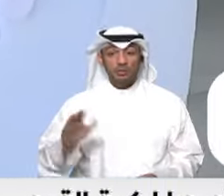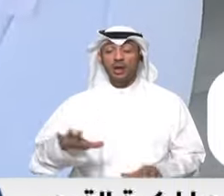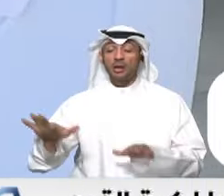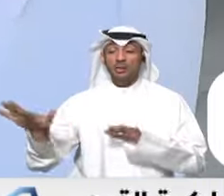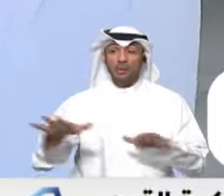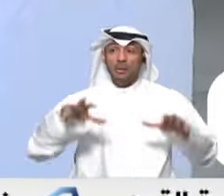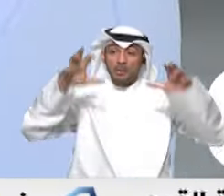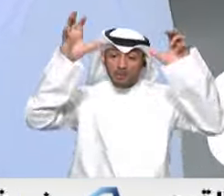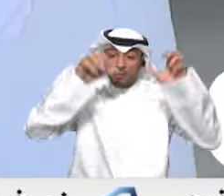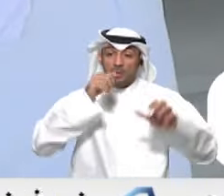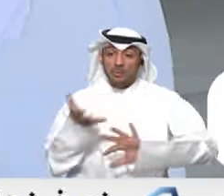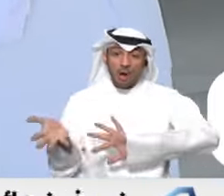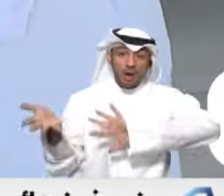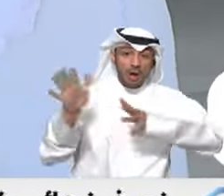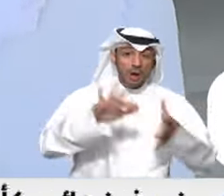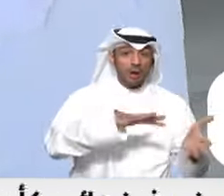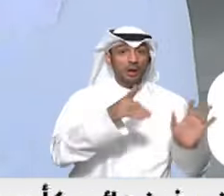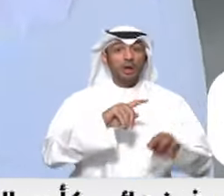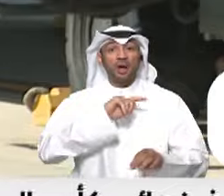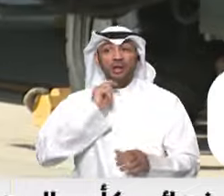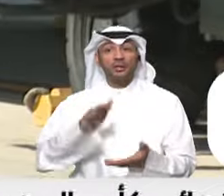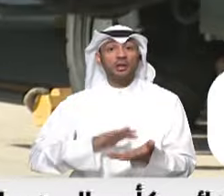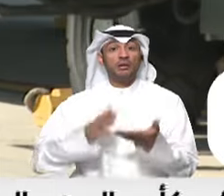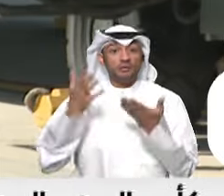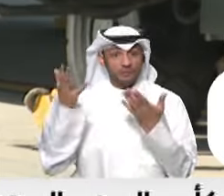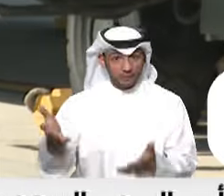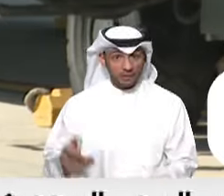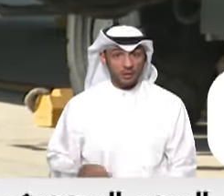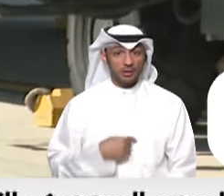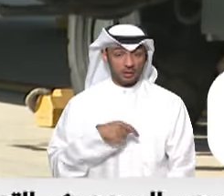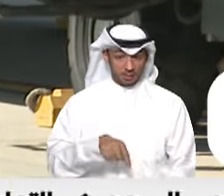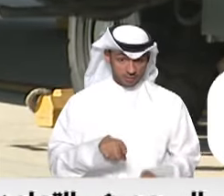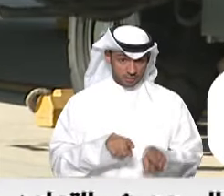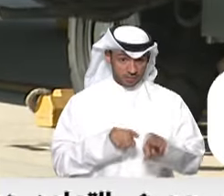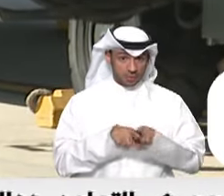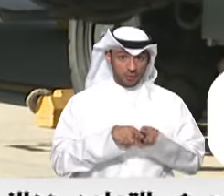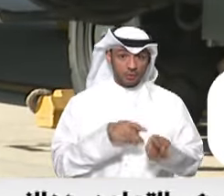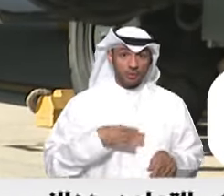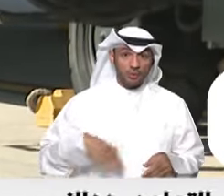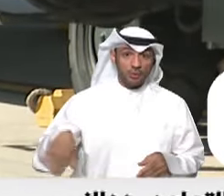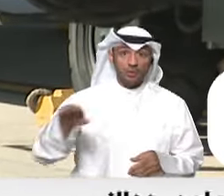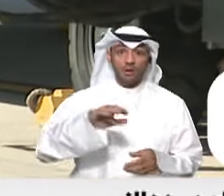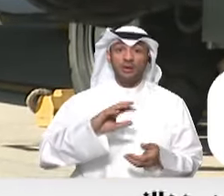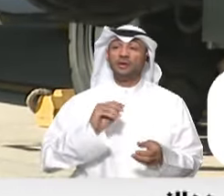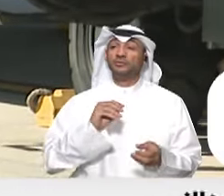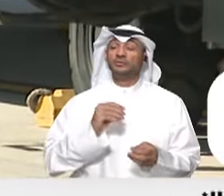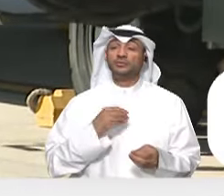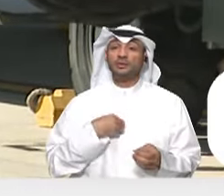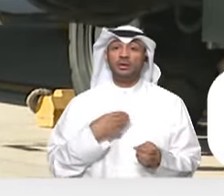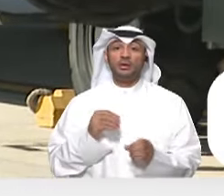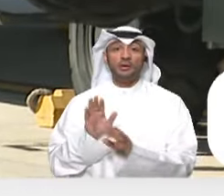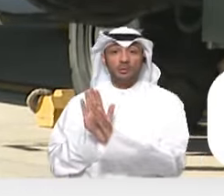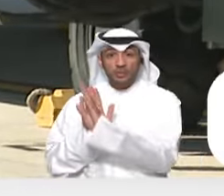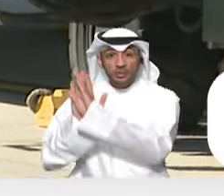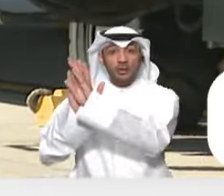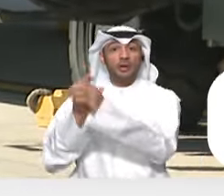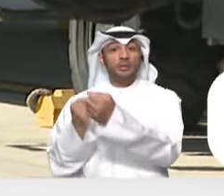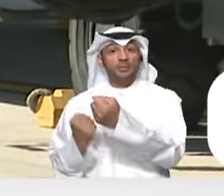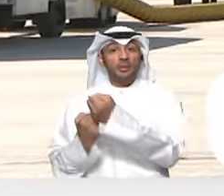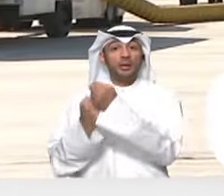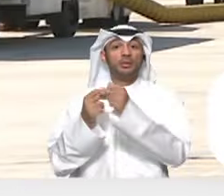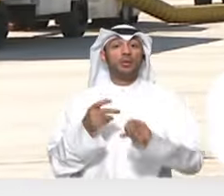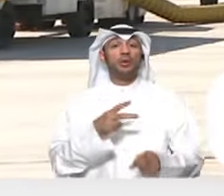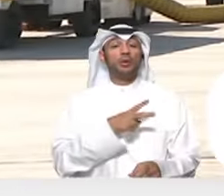صارت، فإحنا من باب الأخوة والفزعة من أهل الكويت